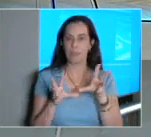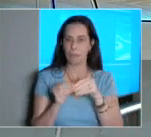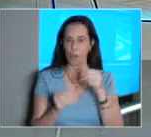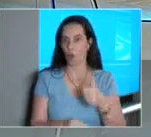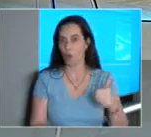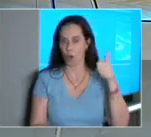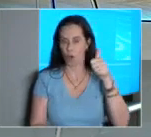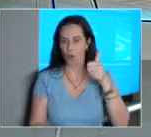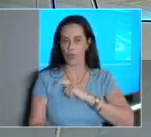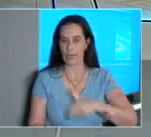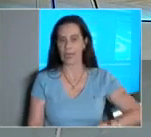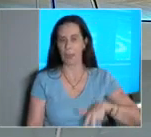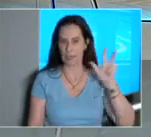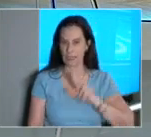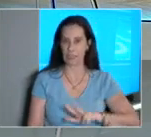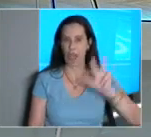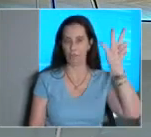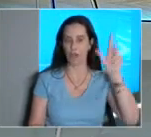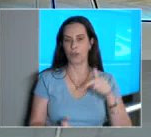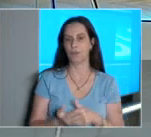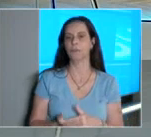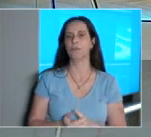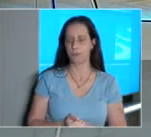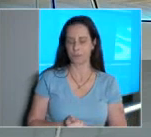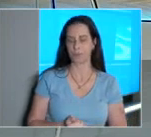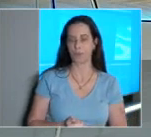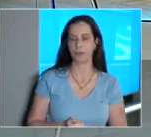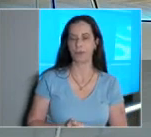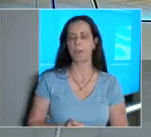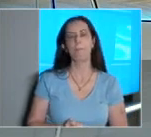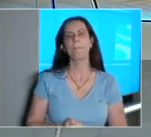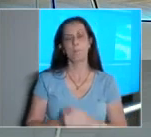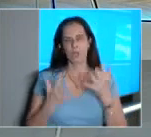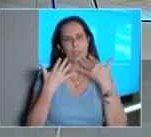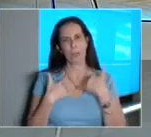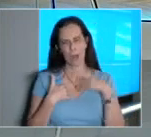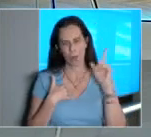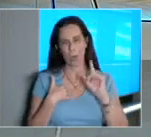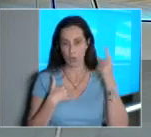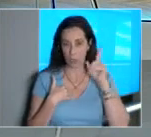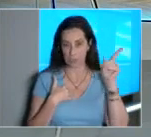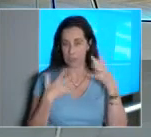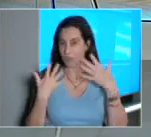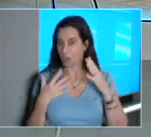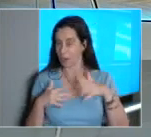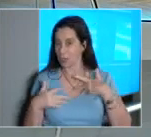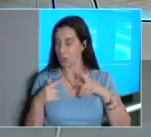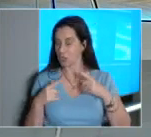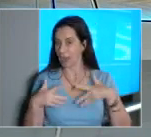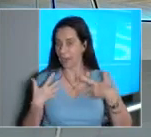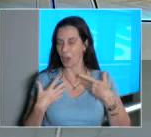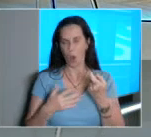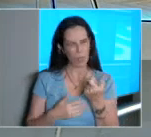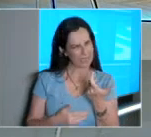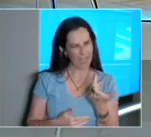האזורית גולן על היום חג חיים רוקח, ראש המועצה האזורית גולן, שיספר לנו באמת האם זה אווירת חג או שיש